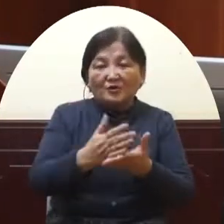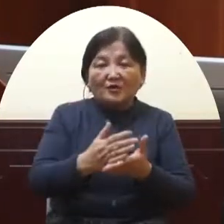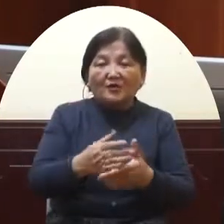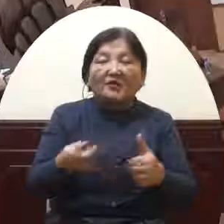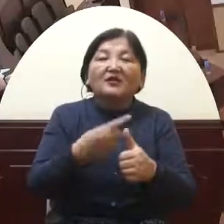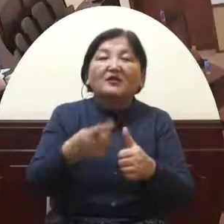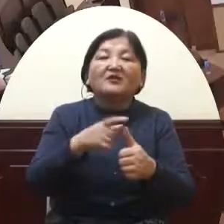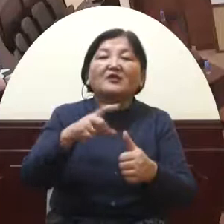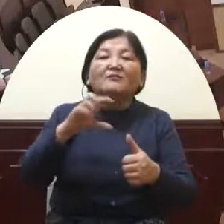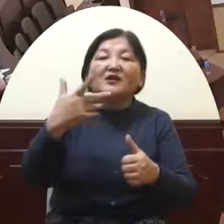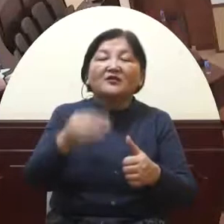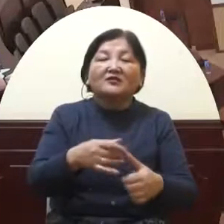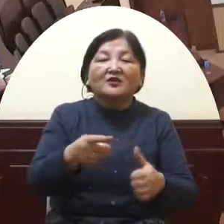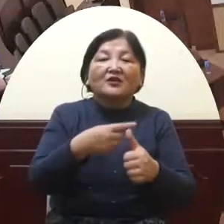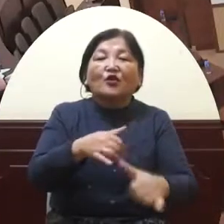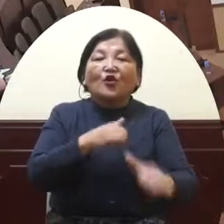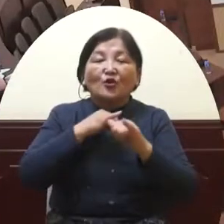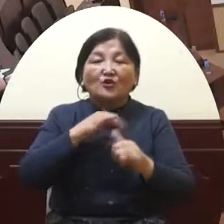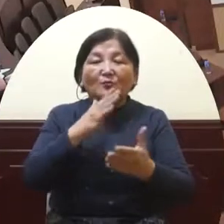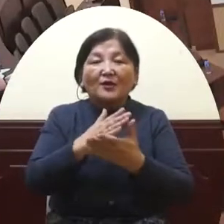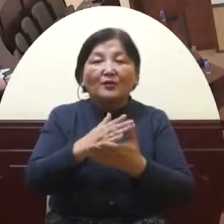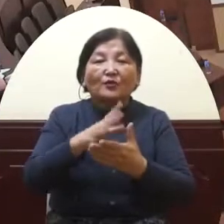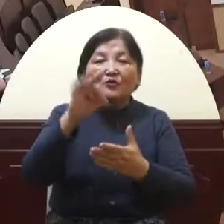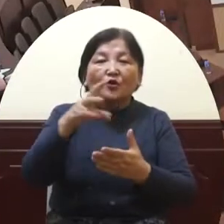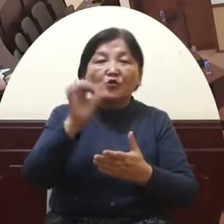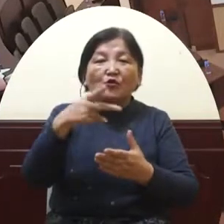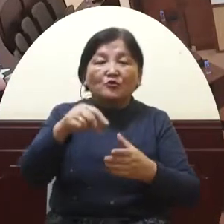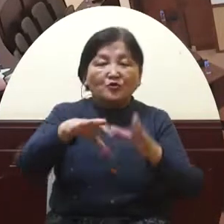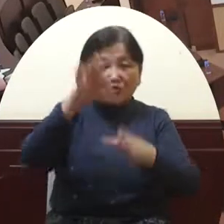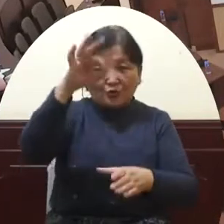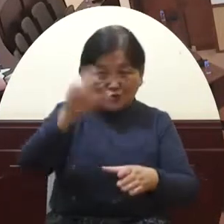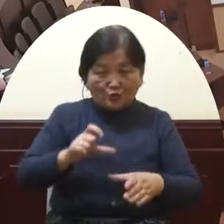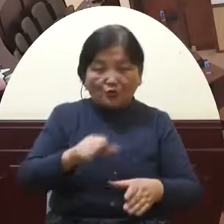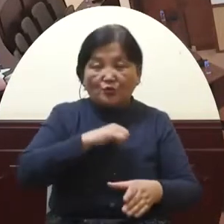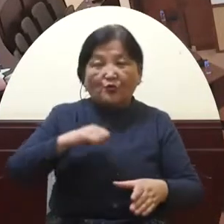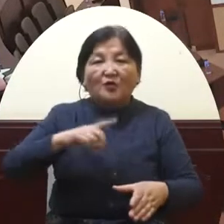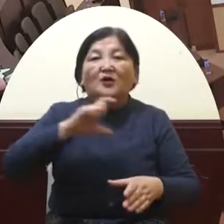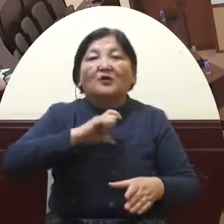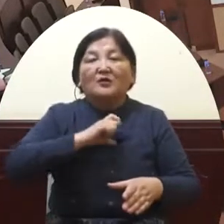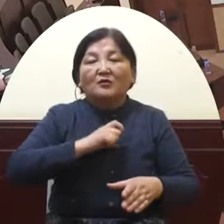Сонгогчд хилмэгдэж байна гэж би хэлсэн. Сонгогчийн эрхийг булааж авч байна сонгогч нэр дэвшигчд.